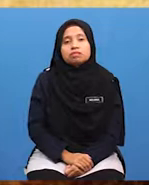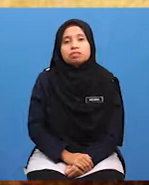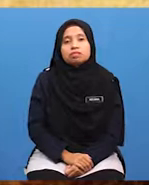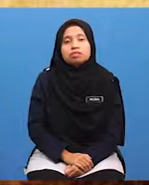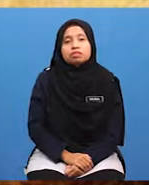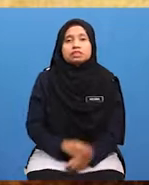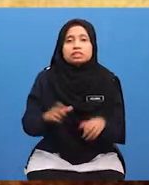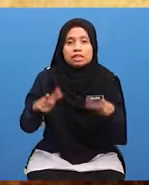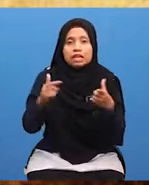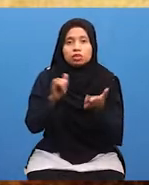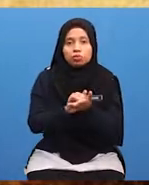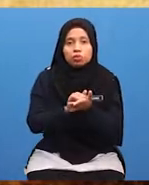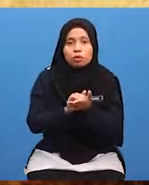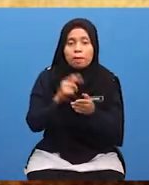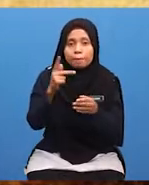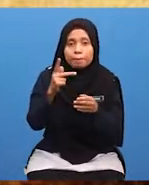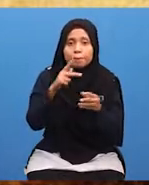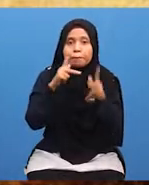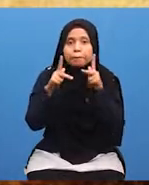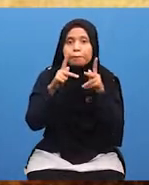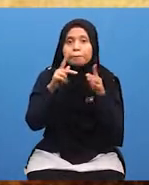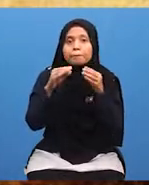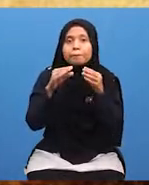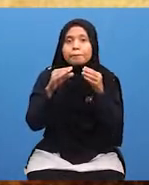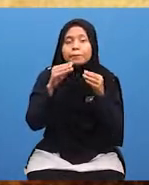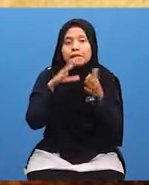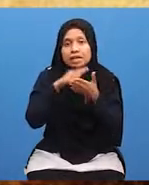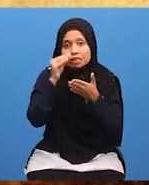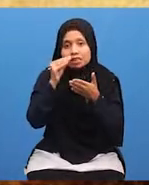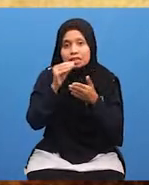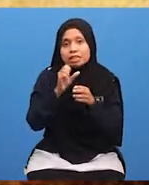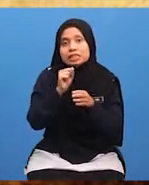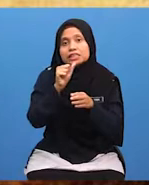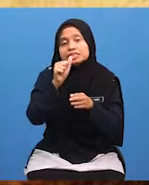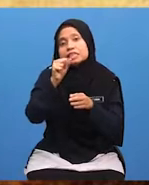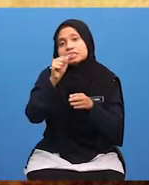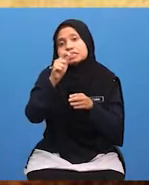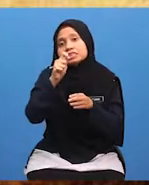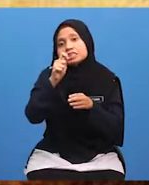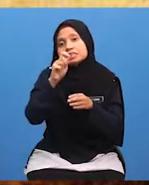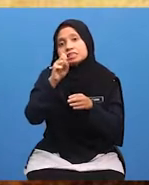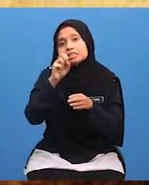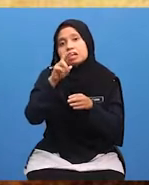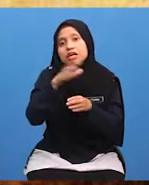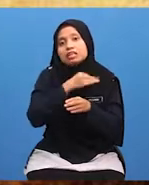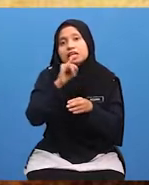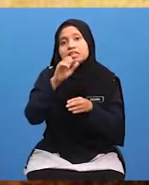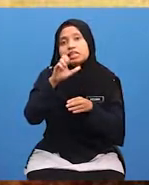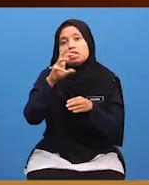Sementara itu, pengajian kesusasteraan dan ilmiah giat berkembang di masjid sekitar Kufah dan juga